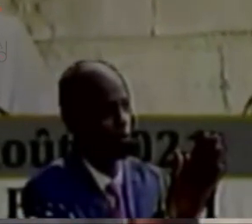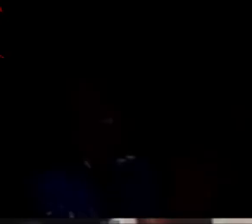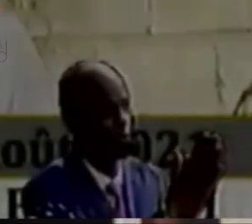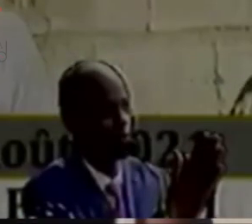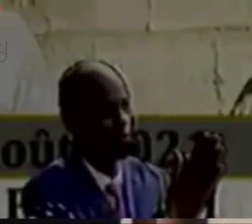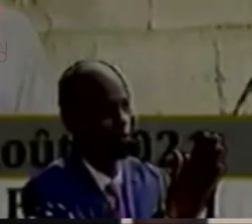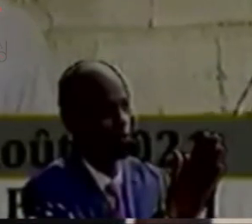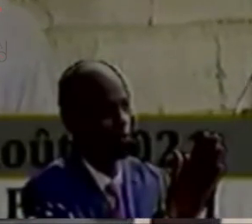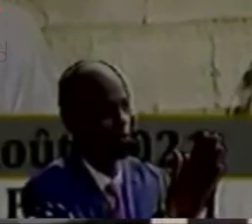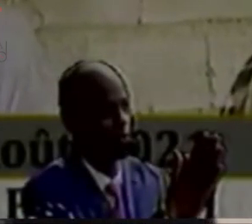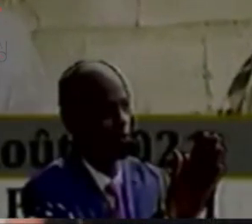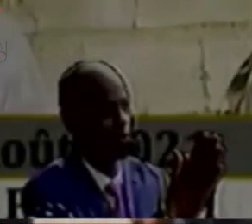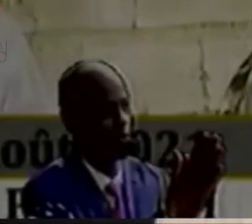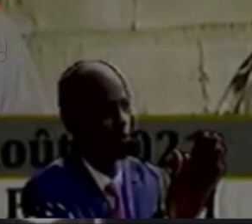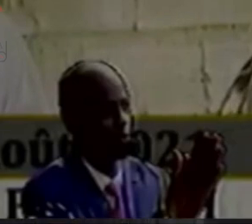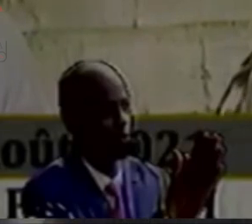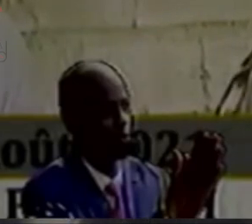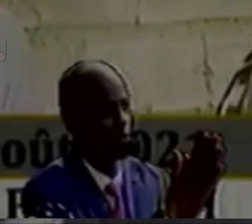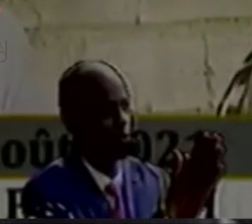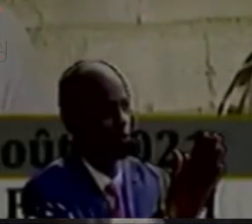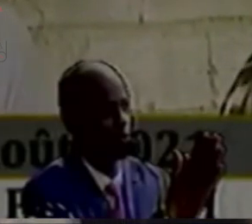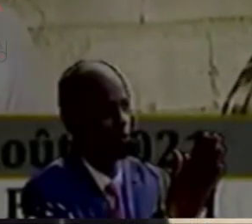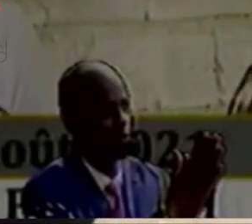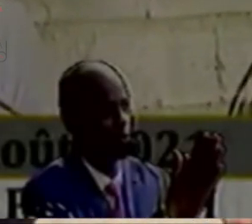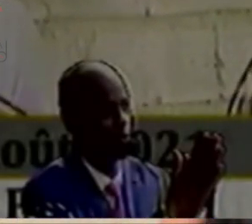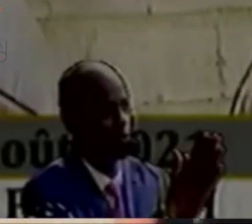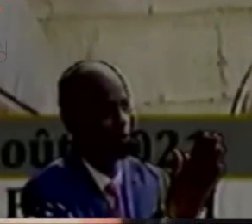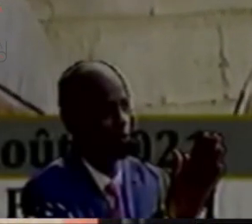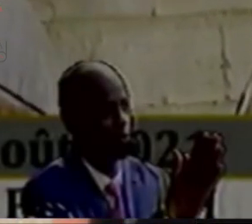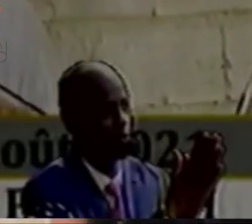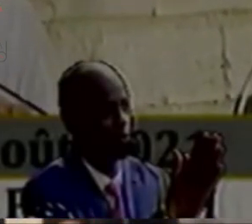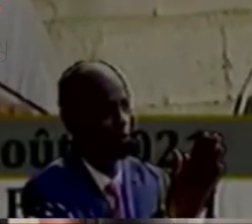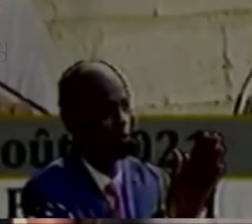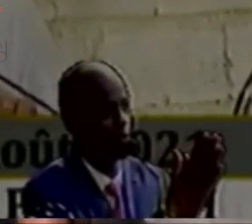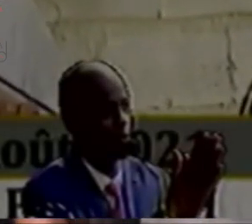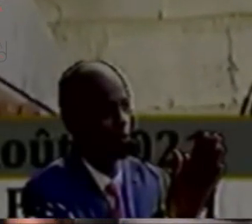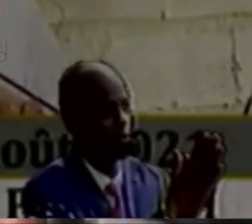propre, c'est clé. Mais je veux dire, malheureusement, nous avons perdu fil ça.